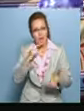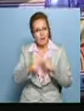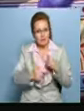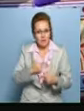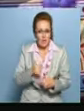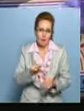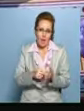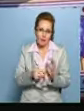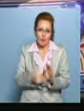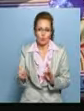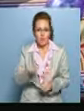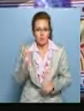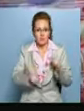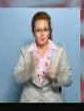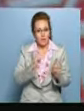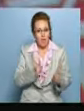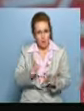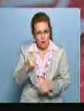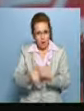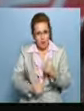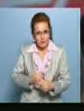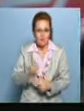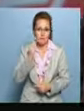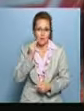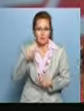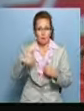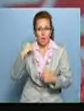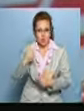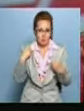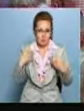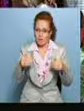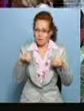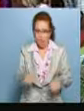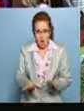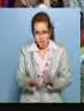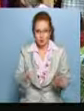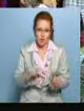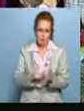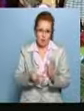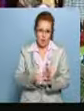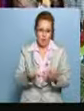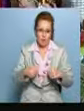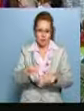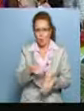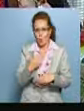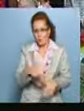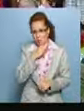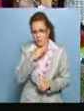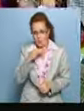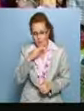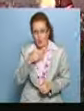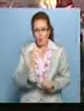что фестиваль станет регулярным с датой следующего праздника ещё не определились но Планов у организаторов уже немало один из них создание